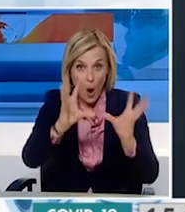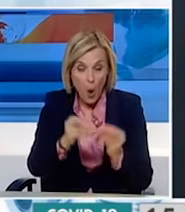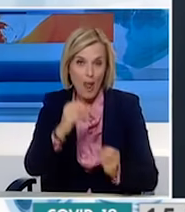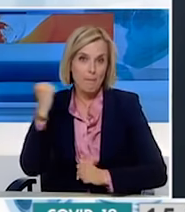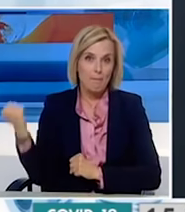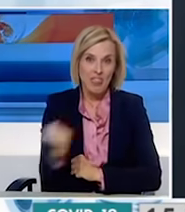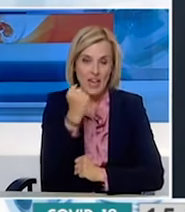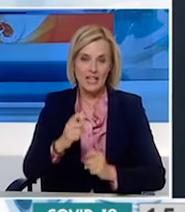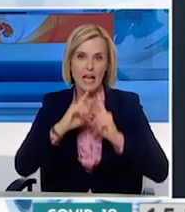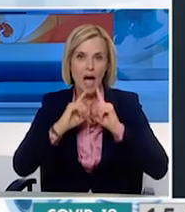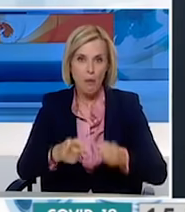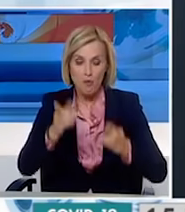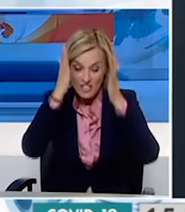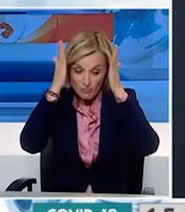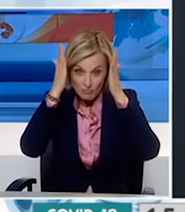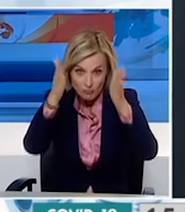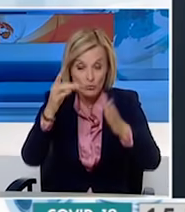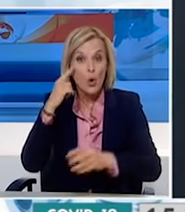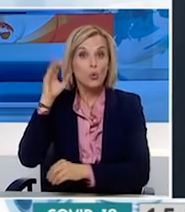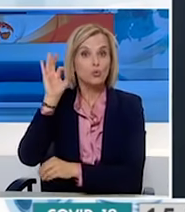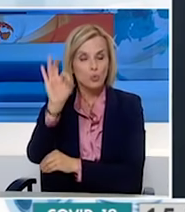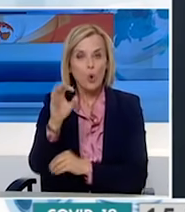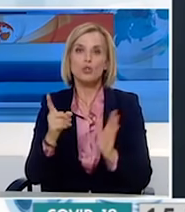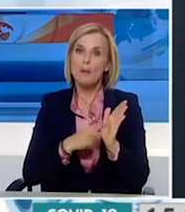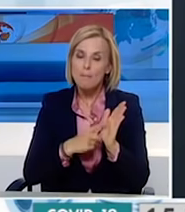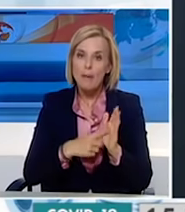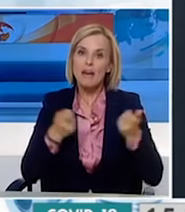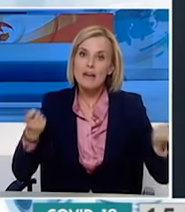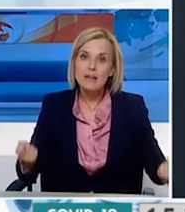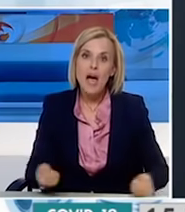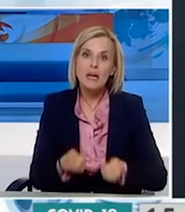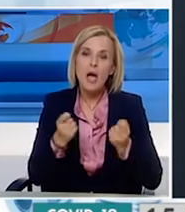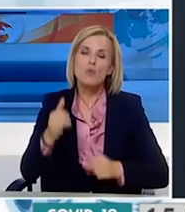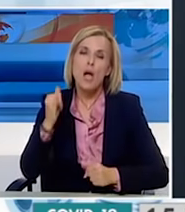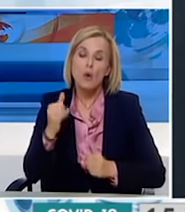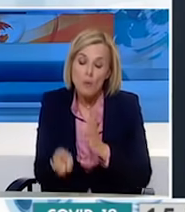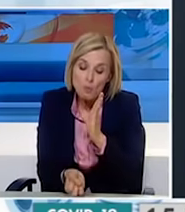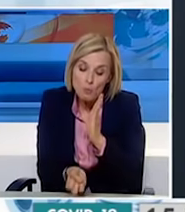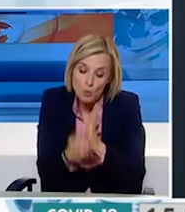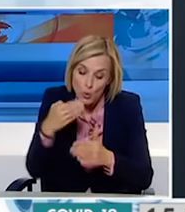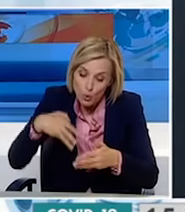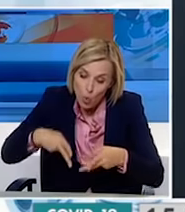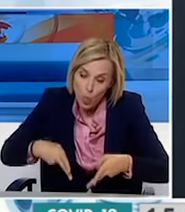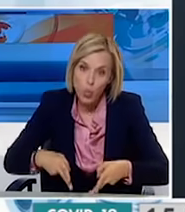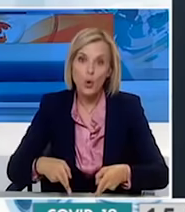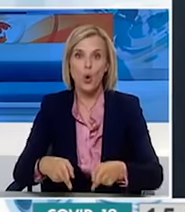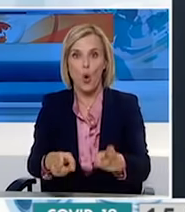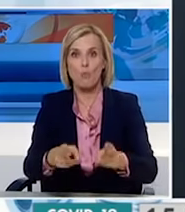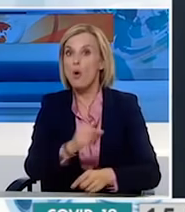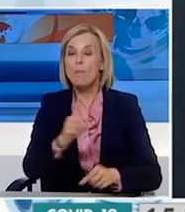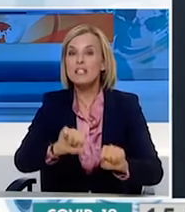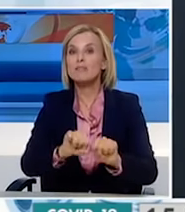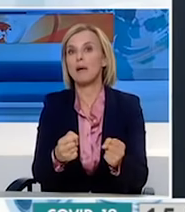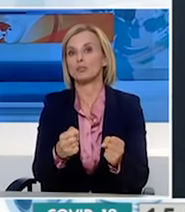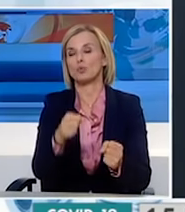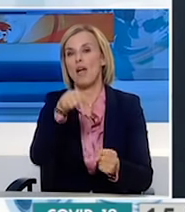πειθαρχία, την ίδια προσήλωση στο στόχο επιβάλλεται να δείξουμε και σε αυτή τη φάση της νέας μας προσπάθειας. Για να μην ραγίσει η ασπίδα